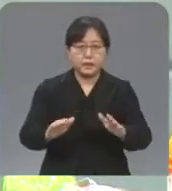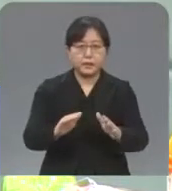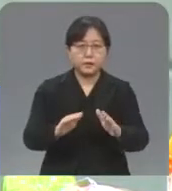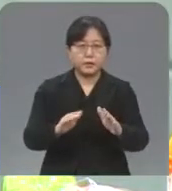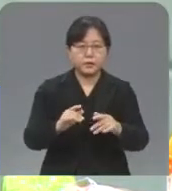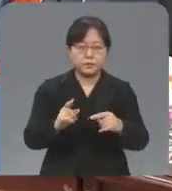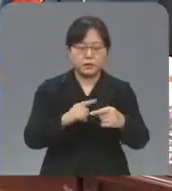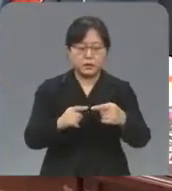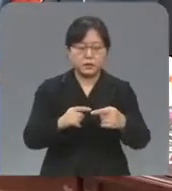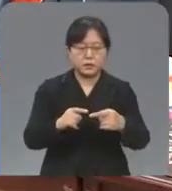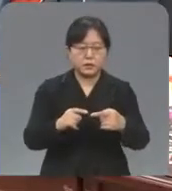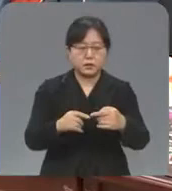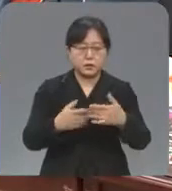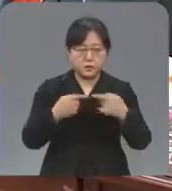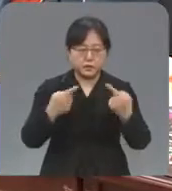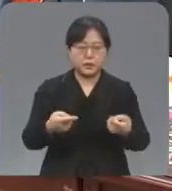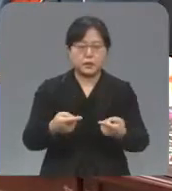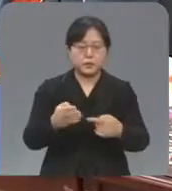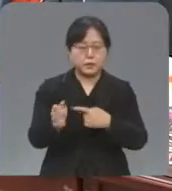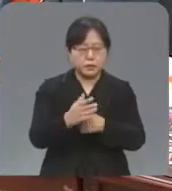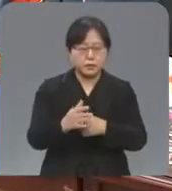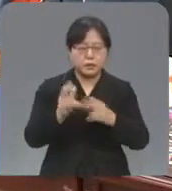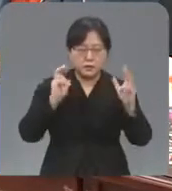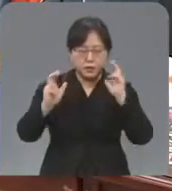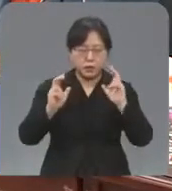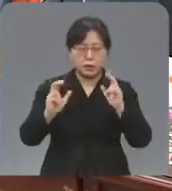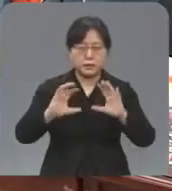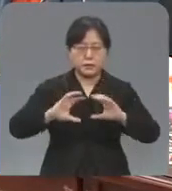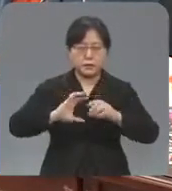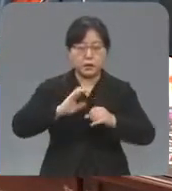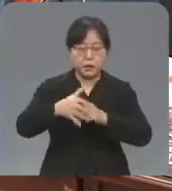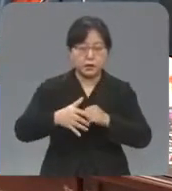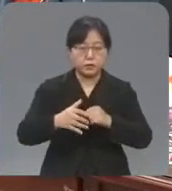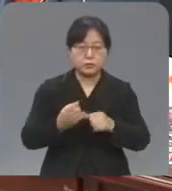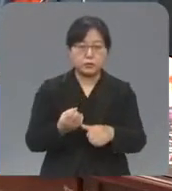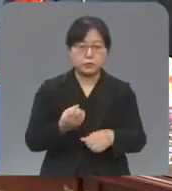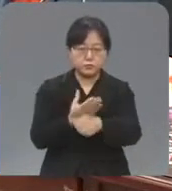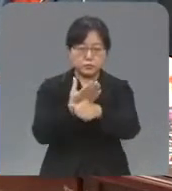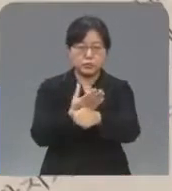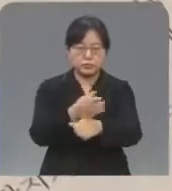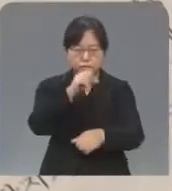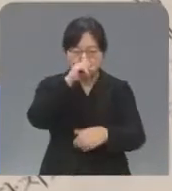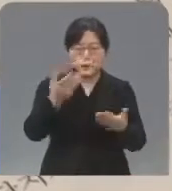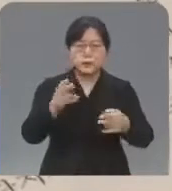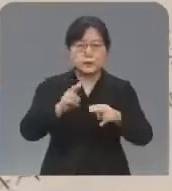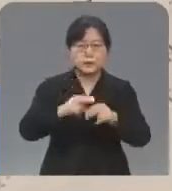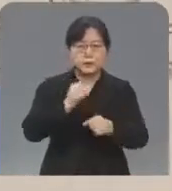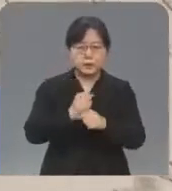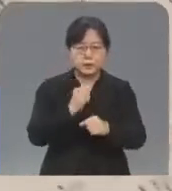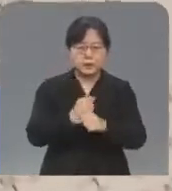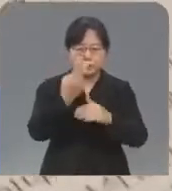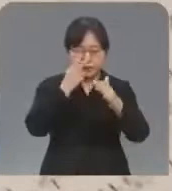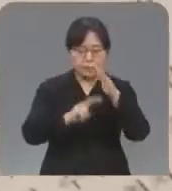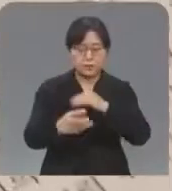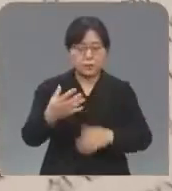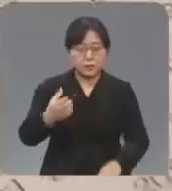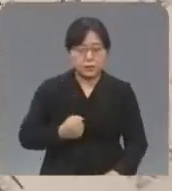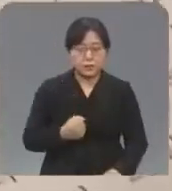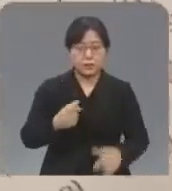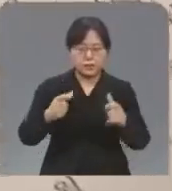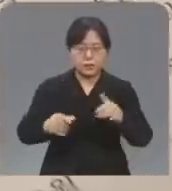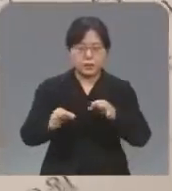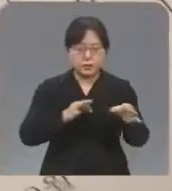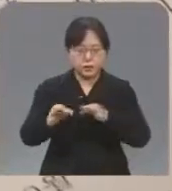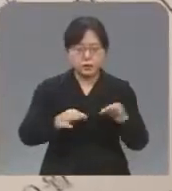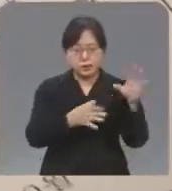대회에 참석한 인사들은 수산식품 산업의 글로벌 수출 경쟁력 제고와 양질의 일자리 창출이라는 비전을 통해 지역 경제의